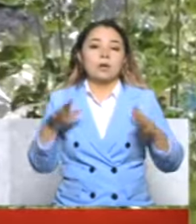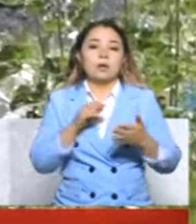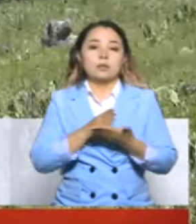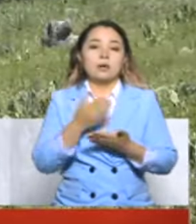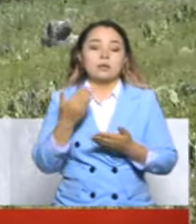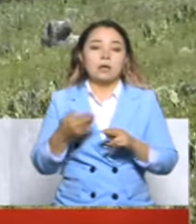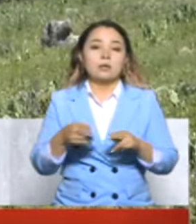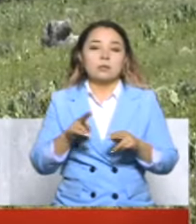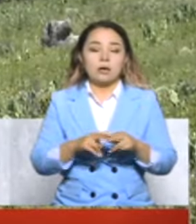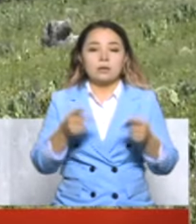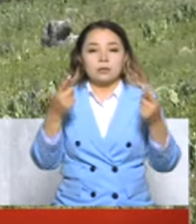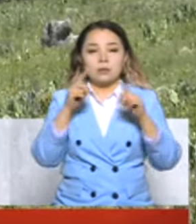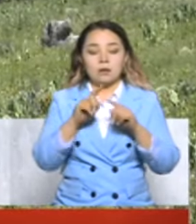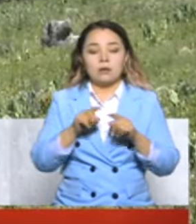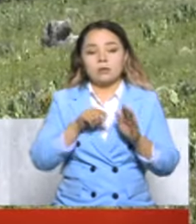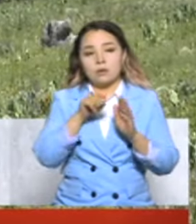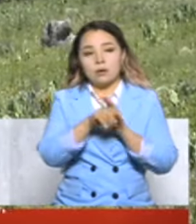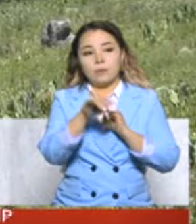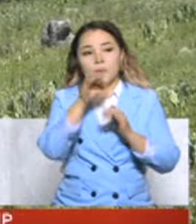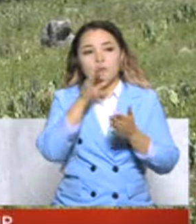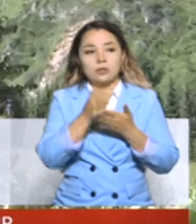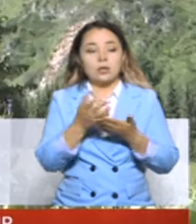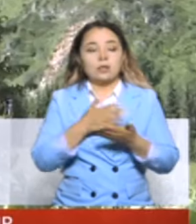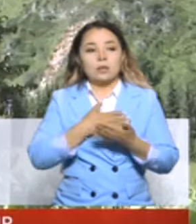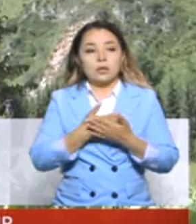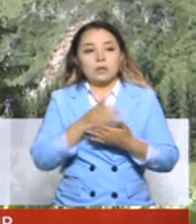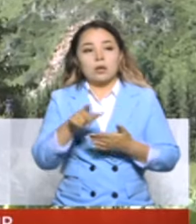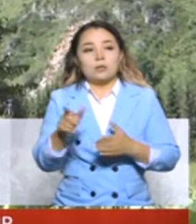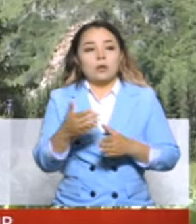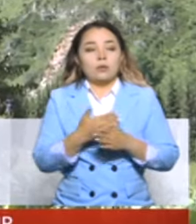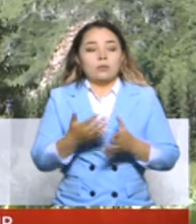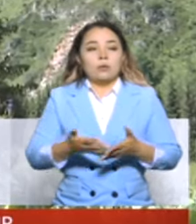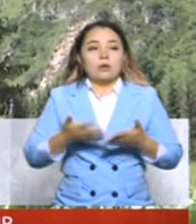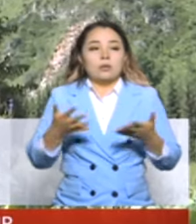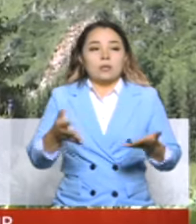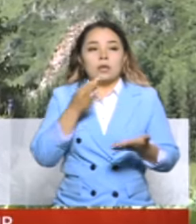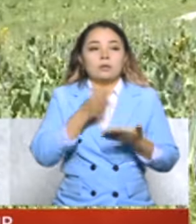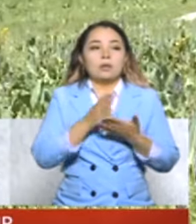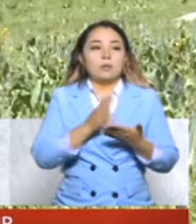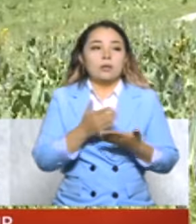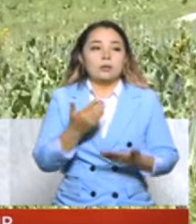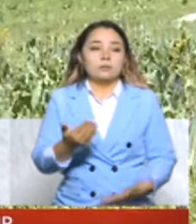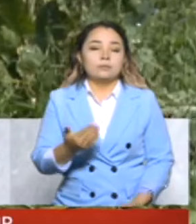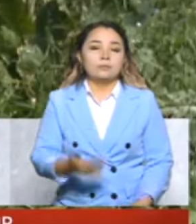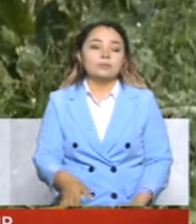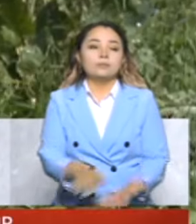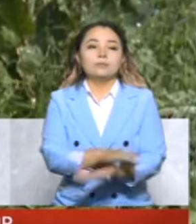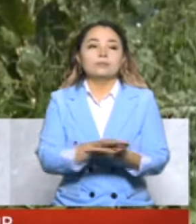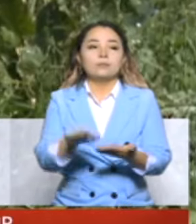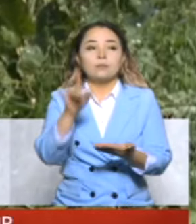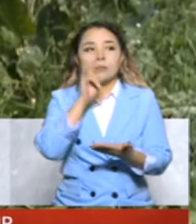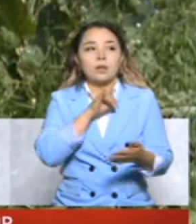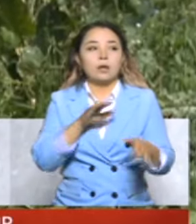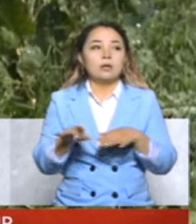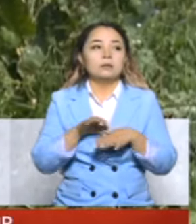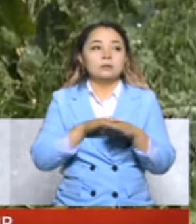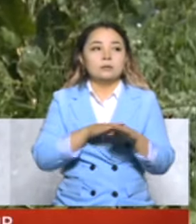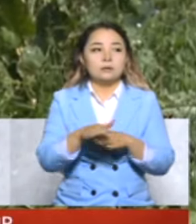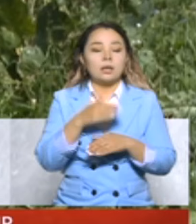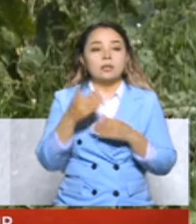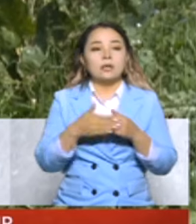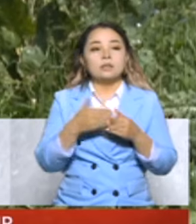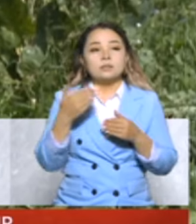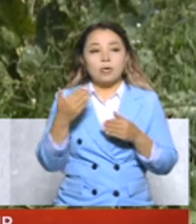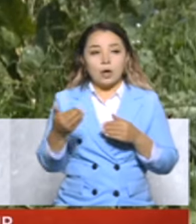қызметкерлері техника бара алмайтын аумақтарды жинауға еріктілердің көмегі көп тиді дейді. Таза Қазақстан акциясының